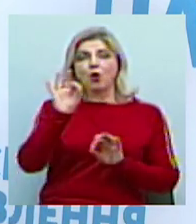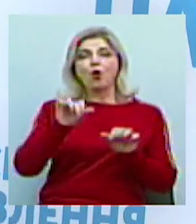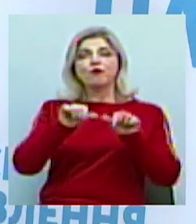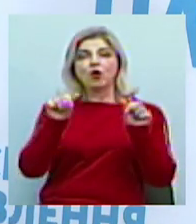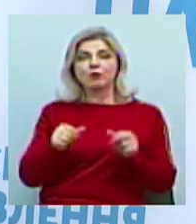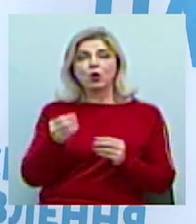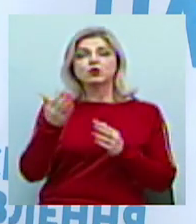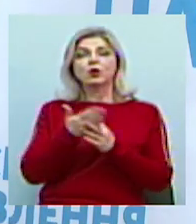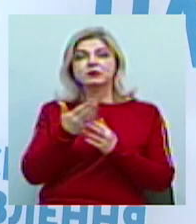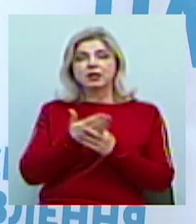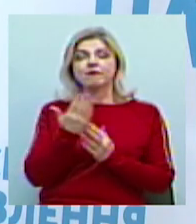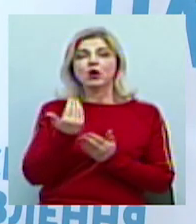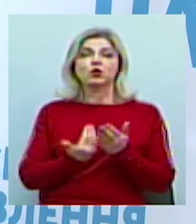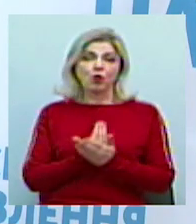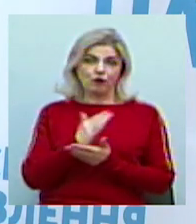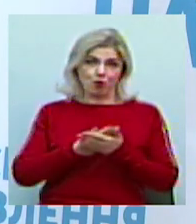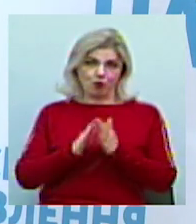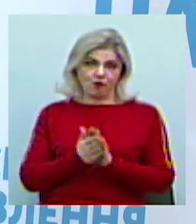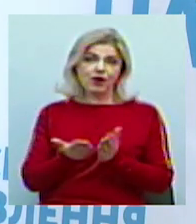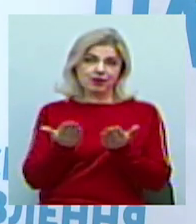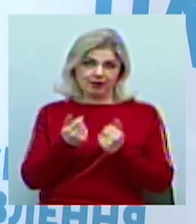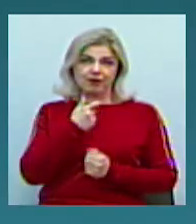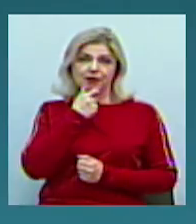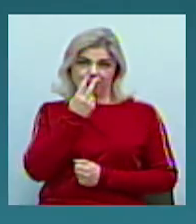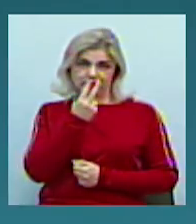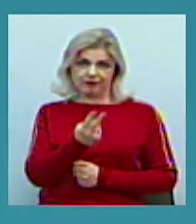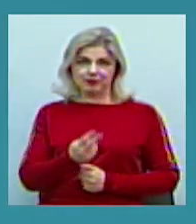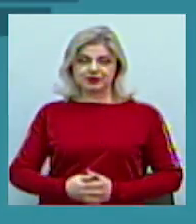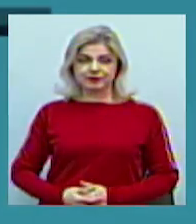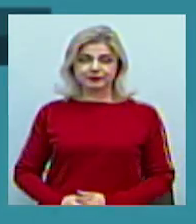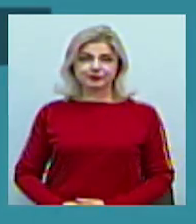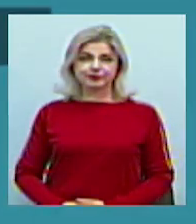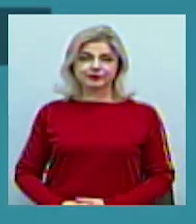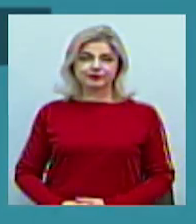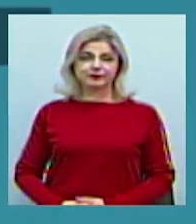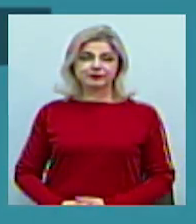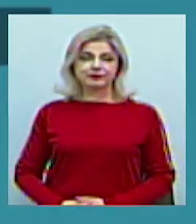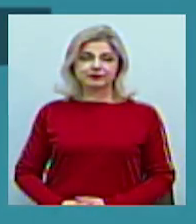оформлення субсидій в нових умовах. Давайте подивимось, будь ласка.